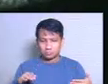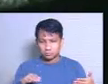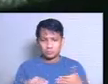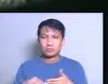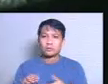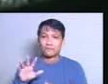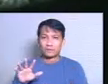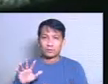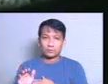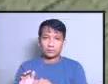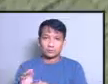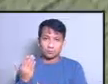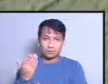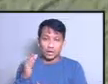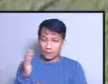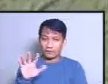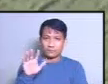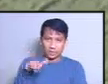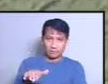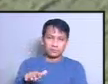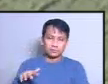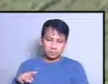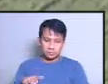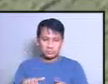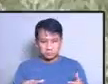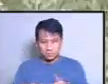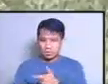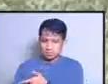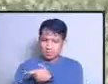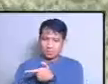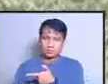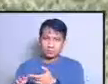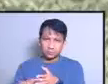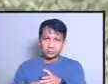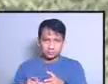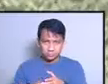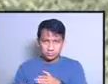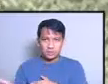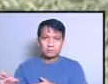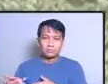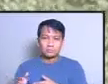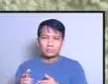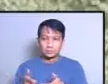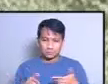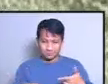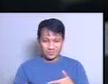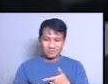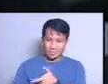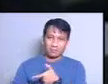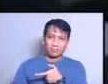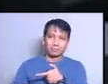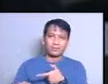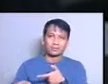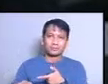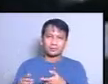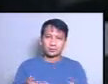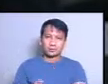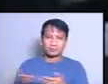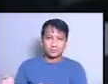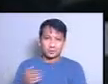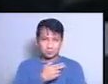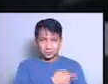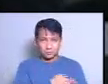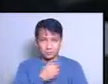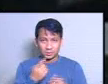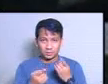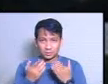pasado alas 5 ng hapon. Agad namang tumakas ang mga sospek matapos tantarin ng bala ang sasakyan. Naisugod pa sa ospital